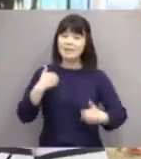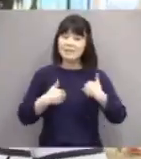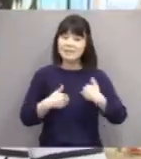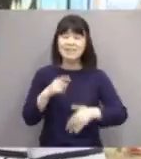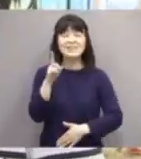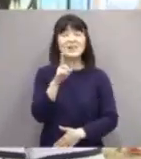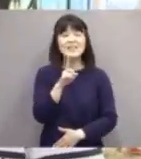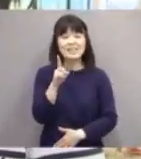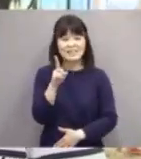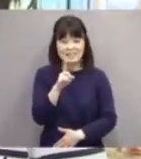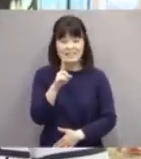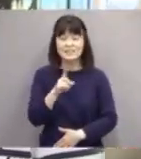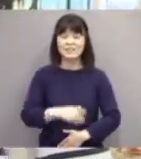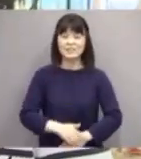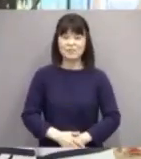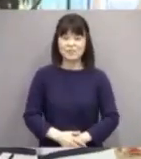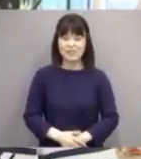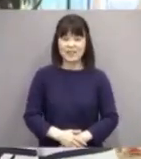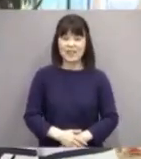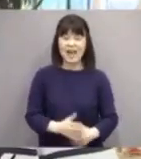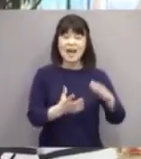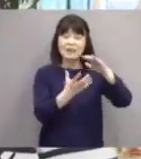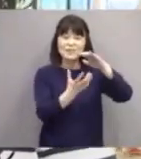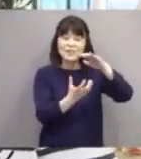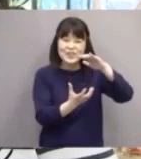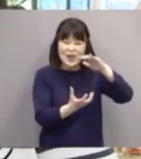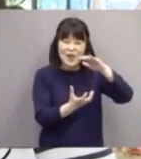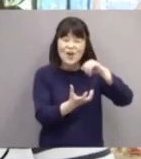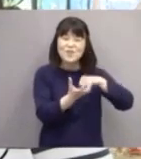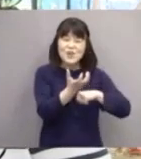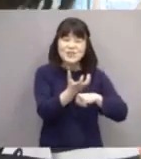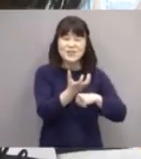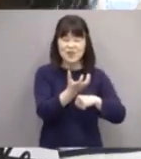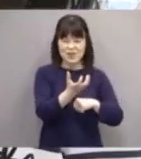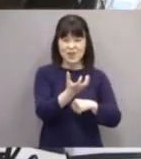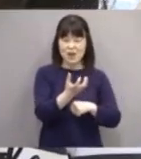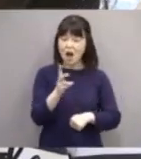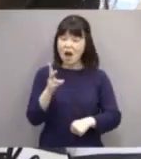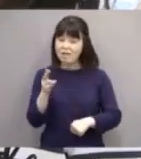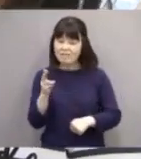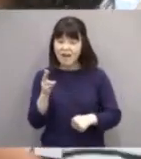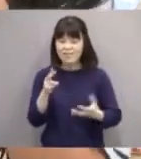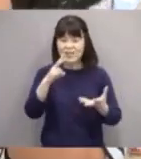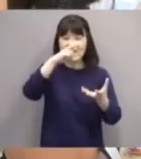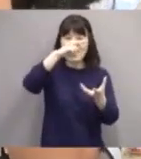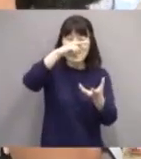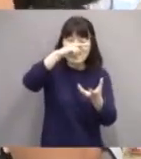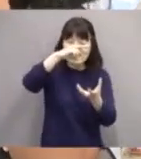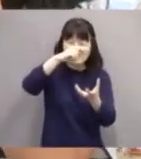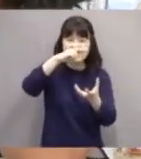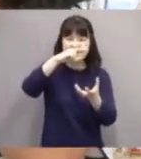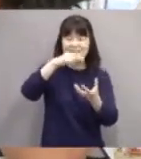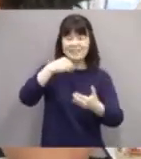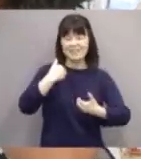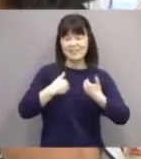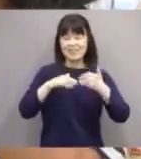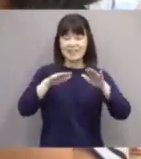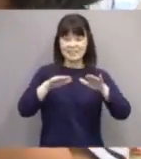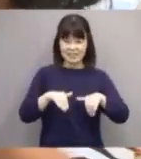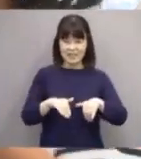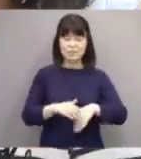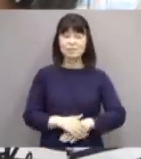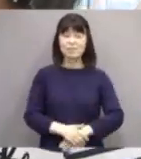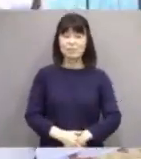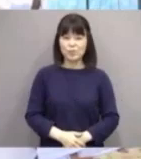どんなとこが楽しかったですか？ 待つところ、ハサミが綺 できるとこが楽しかったです